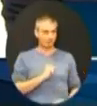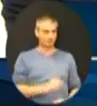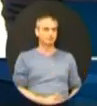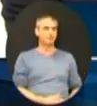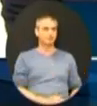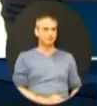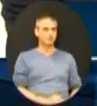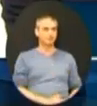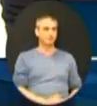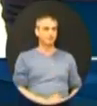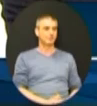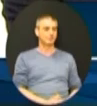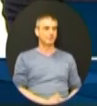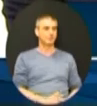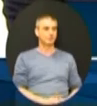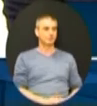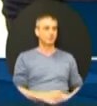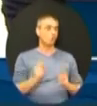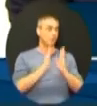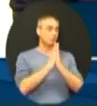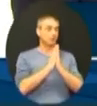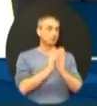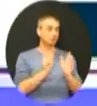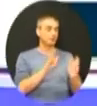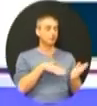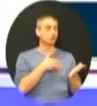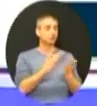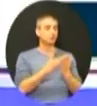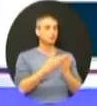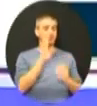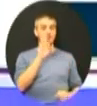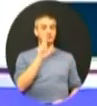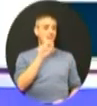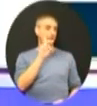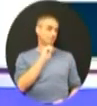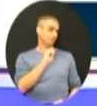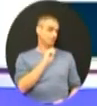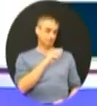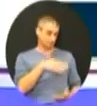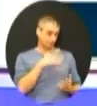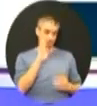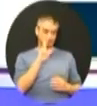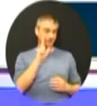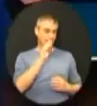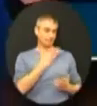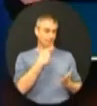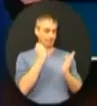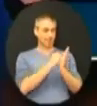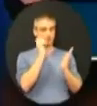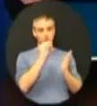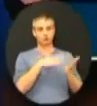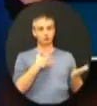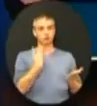100 אבל הוא ביקש למנוע שירות לאומי לבצלם שירות לאומי בצלם מקבלים תקן של שירות